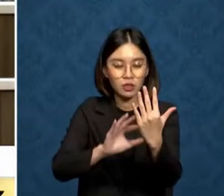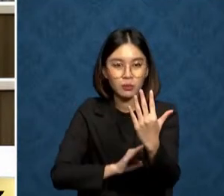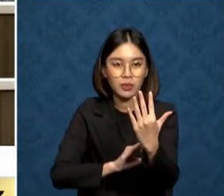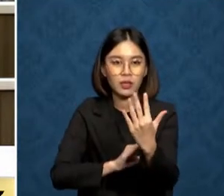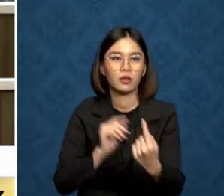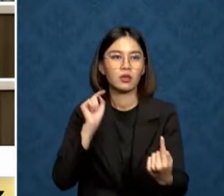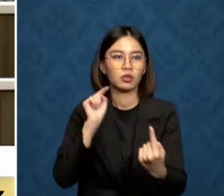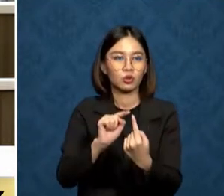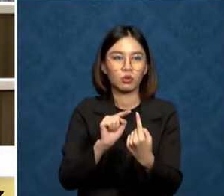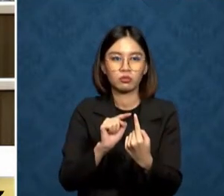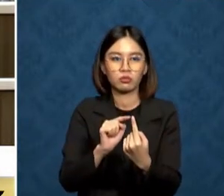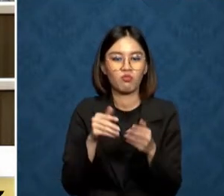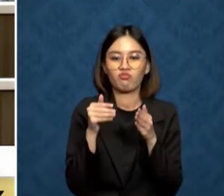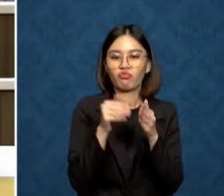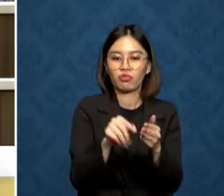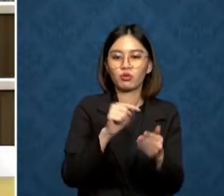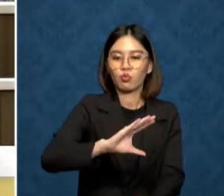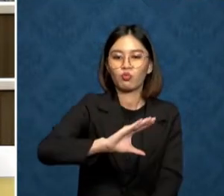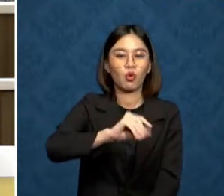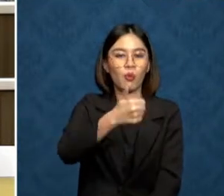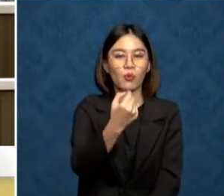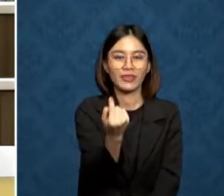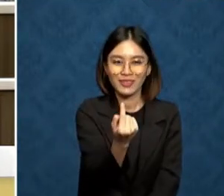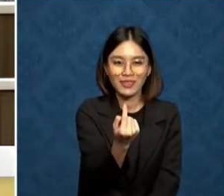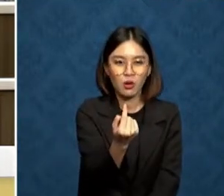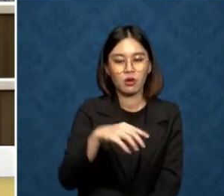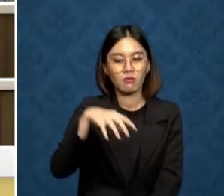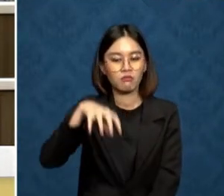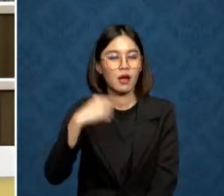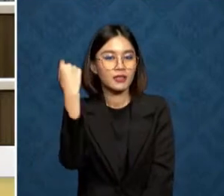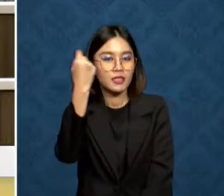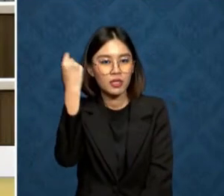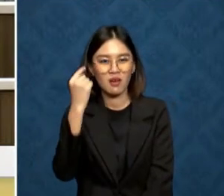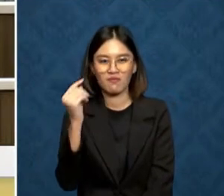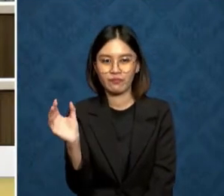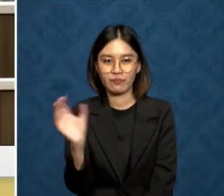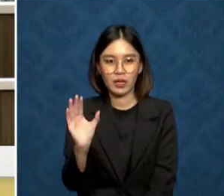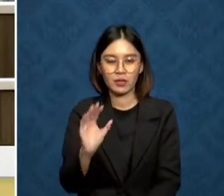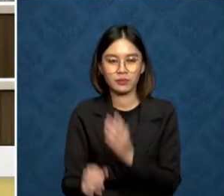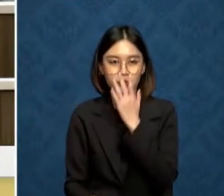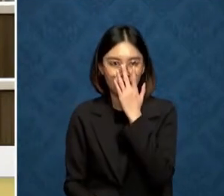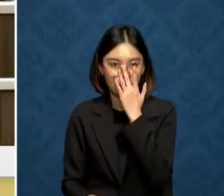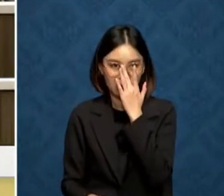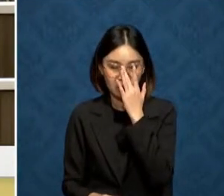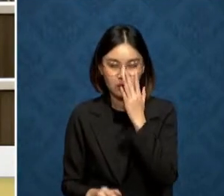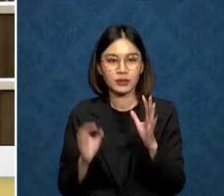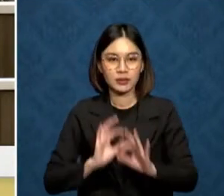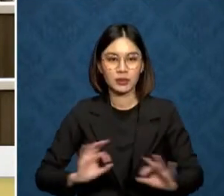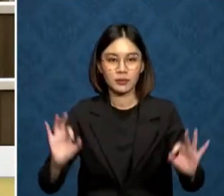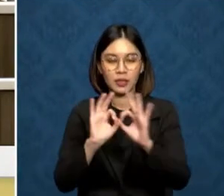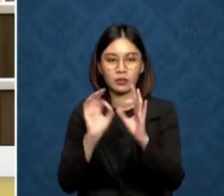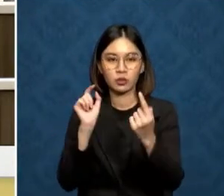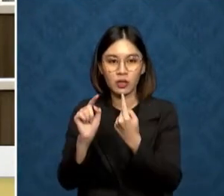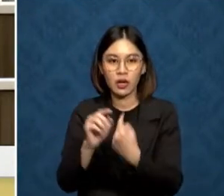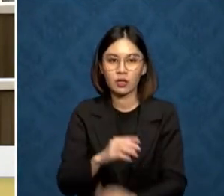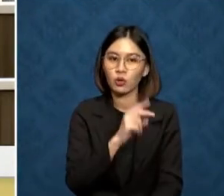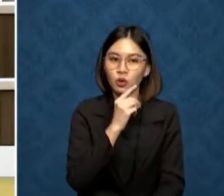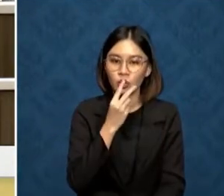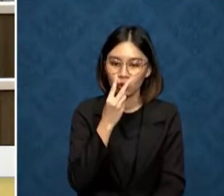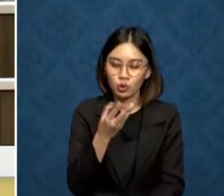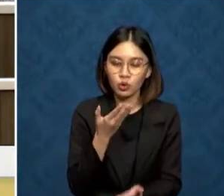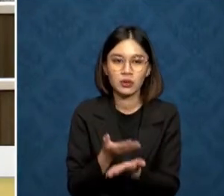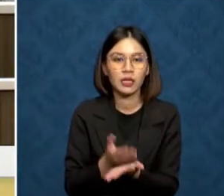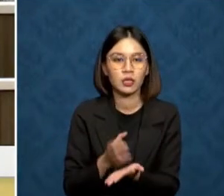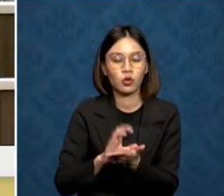ไม่ได้ไปกระจุกอยู่ตามหัวเมให่หรอตามเมองท่องเที่วครับดันั้นครับเมอดูสัสวน political